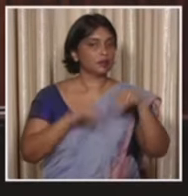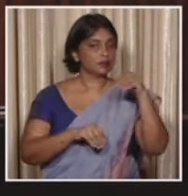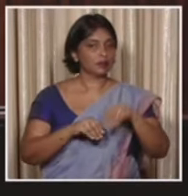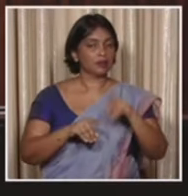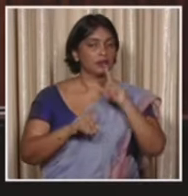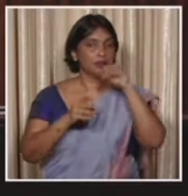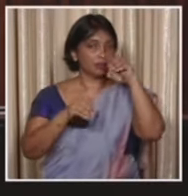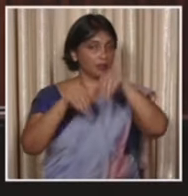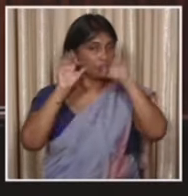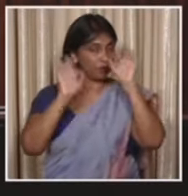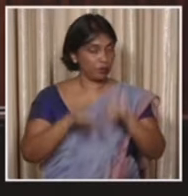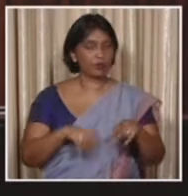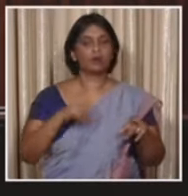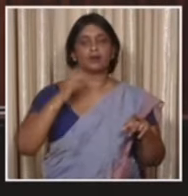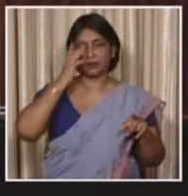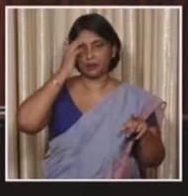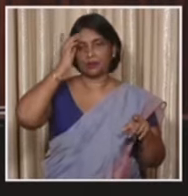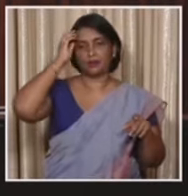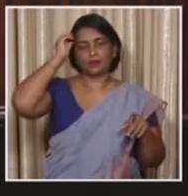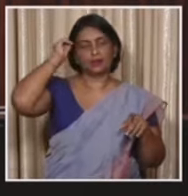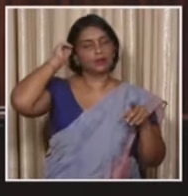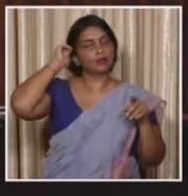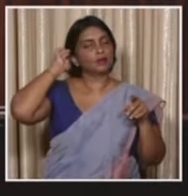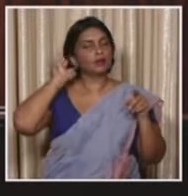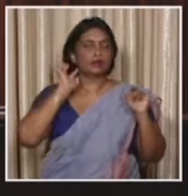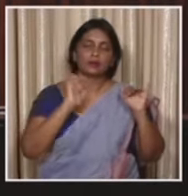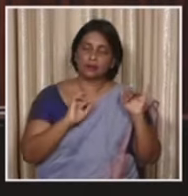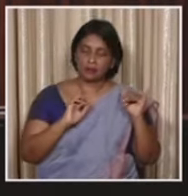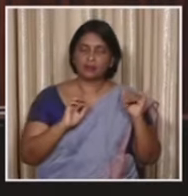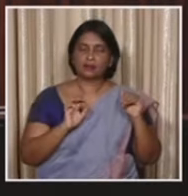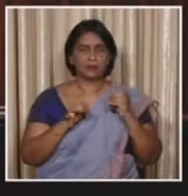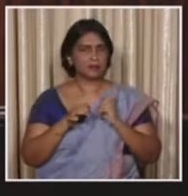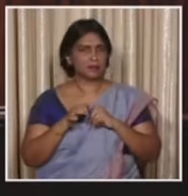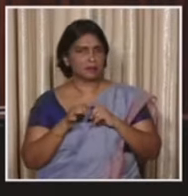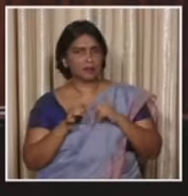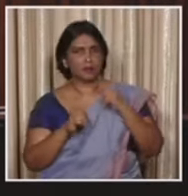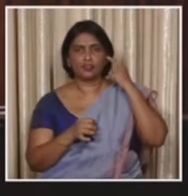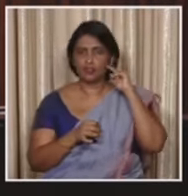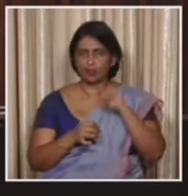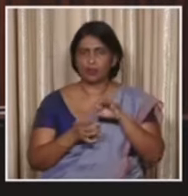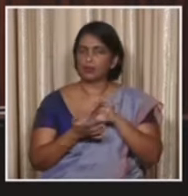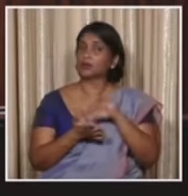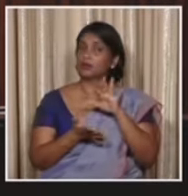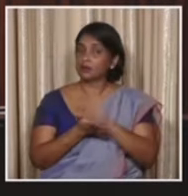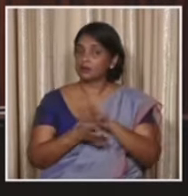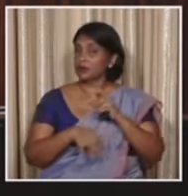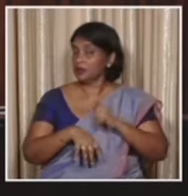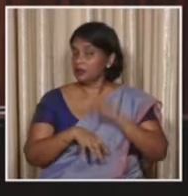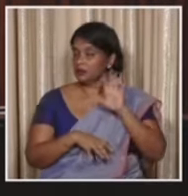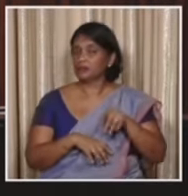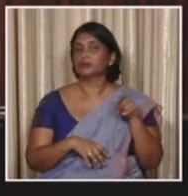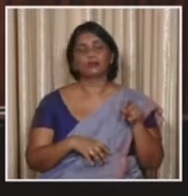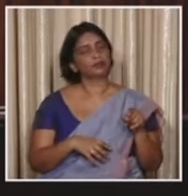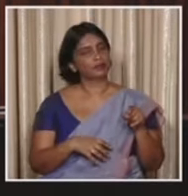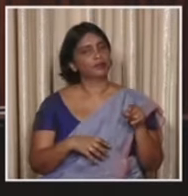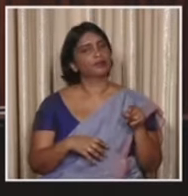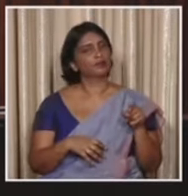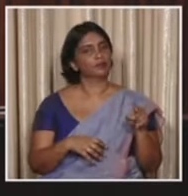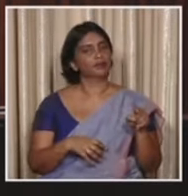in any question for decision in at any meeting of the council,